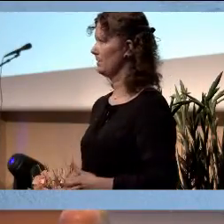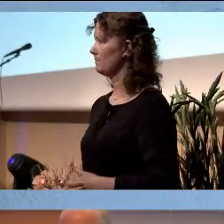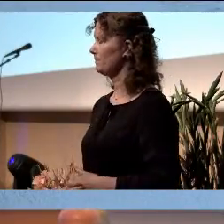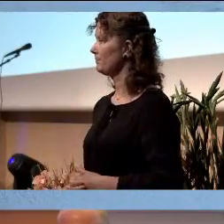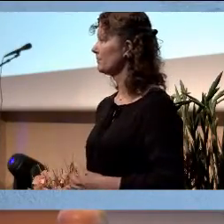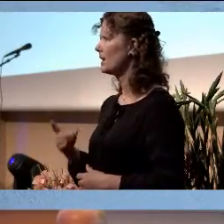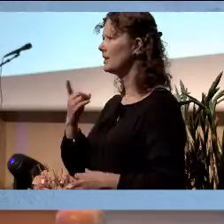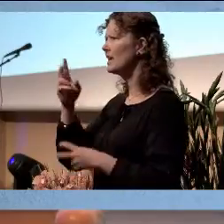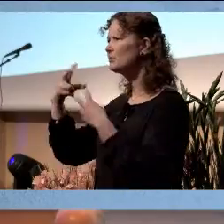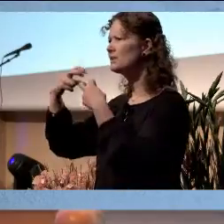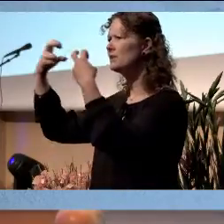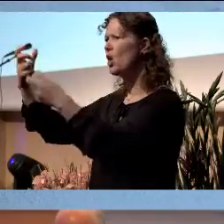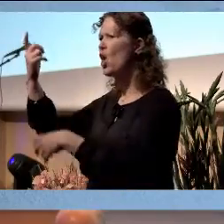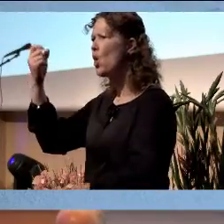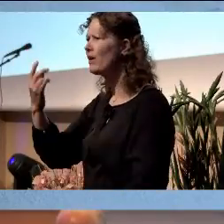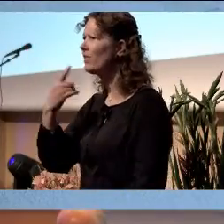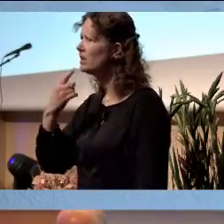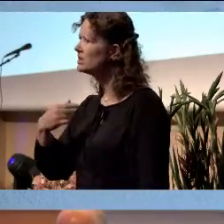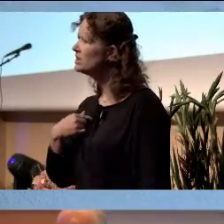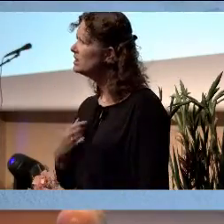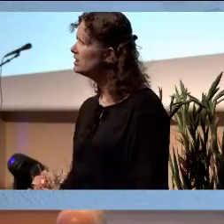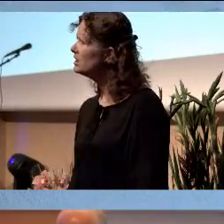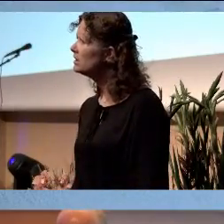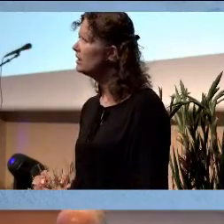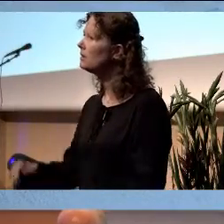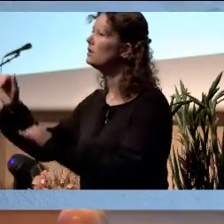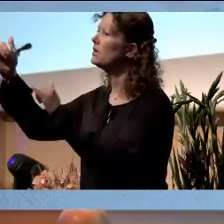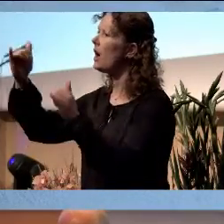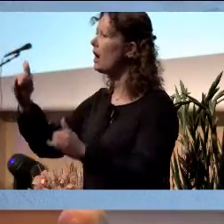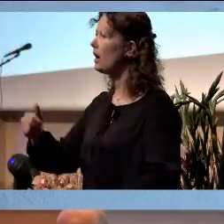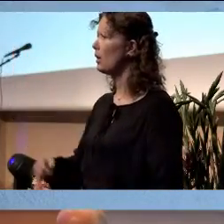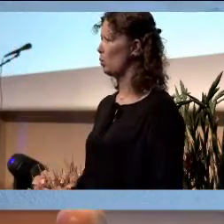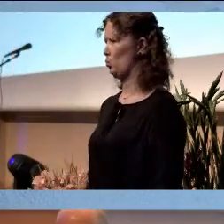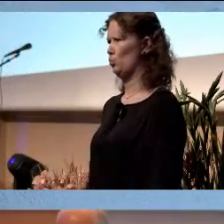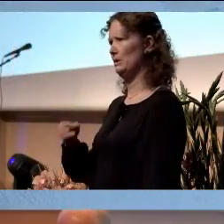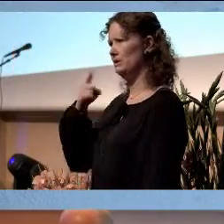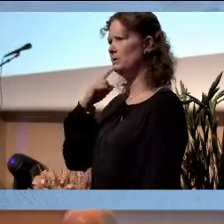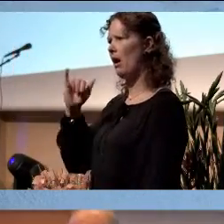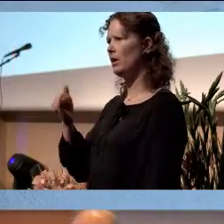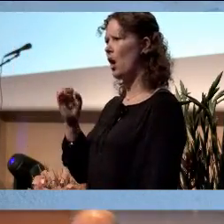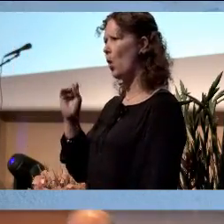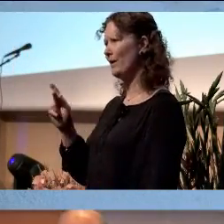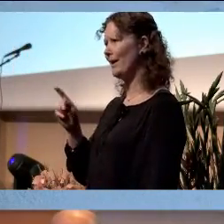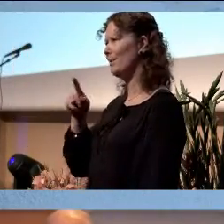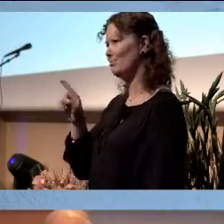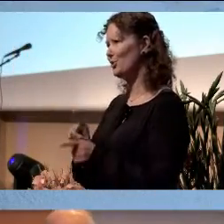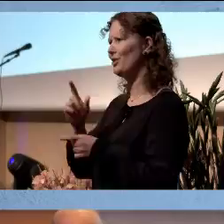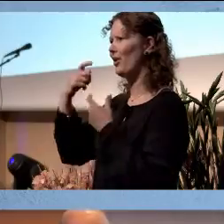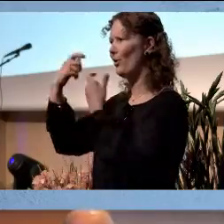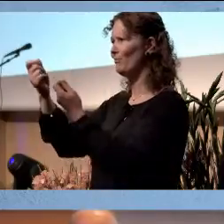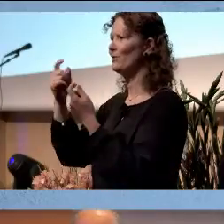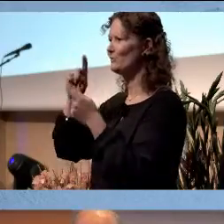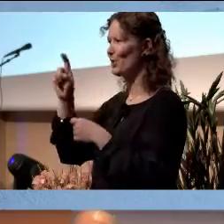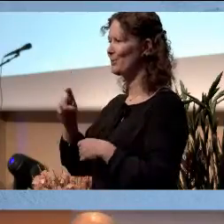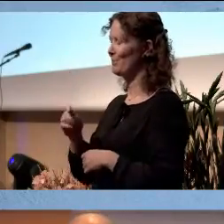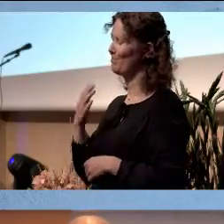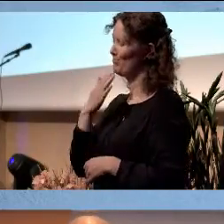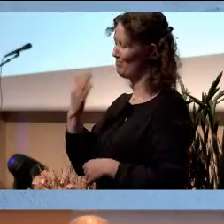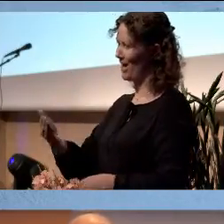Dere som sitter bakerst, hører dere hva jeg sier nå? Og de sa ja, da har de hørt spørsmålet. Veldig